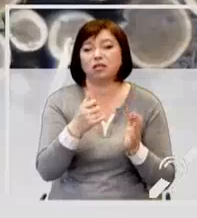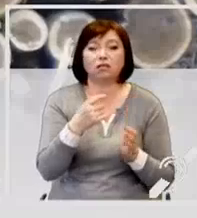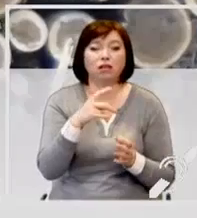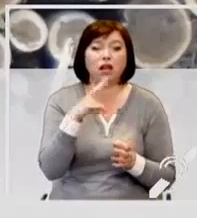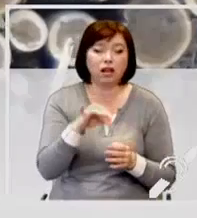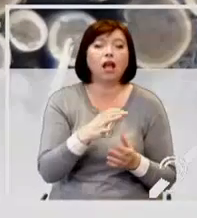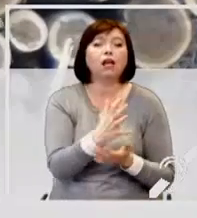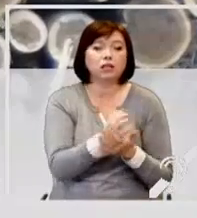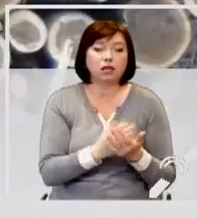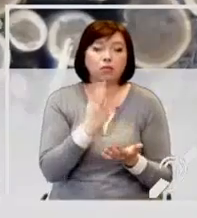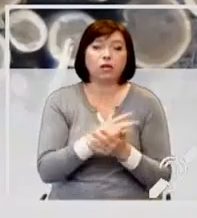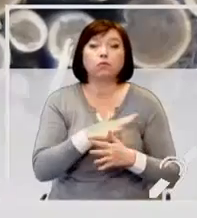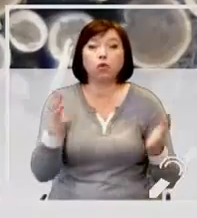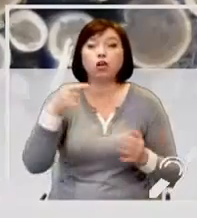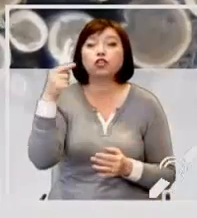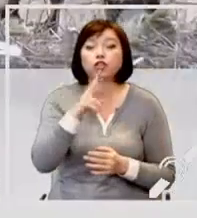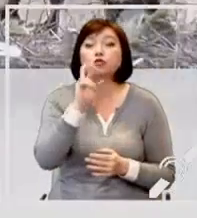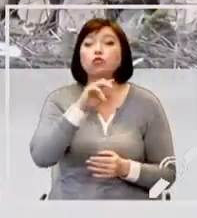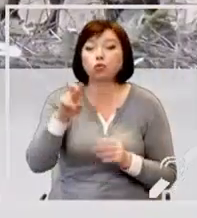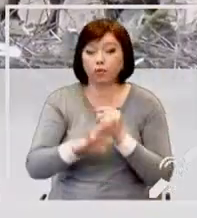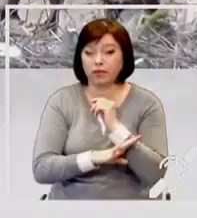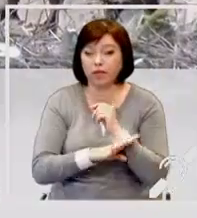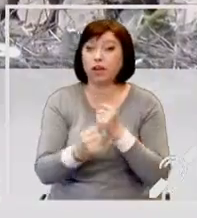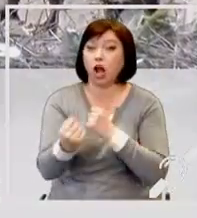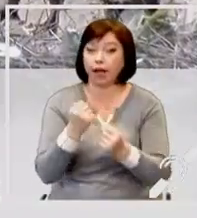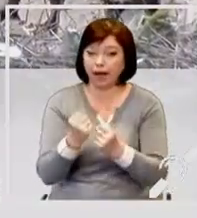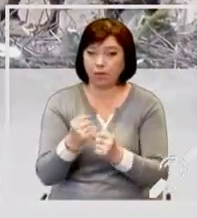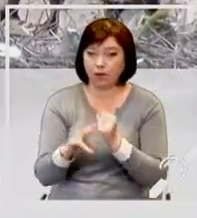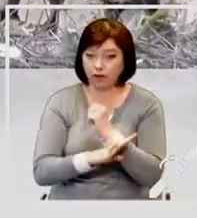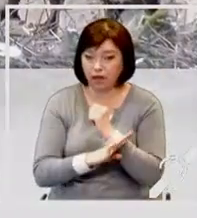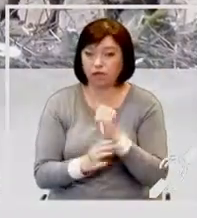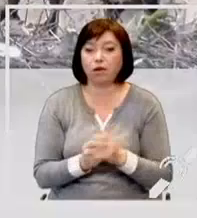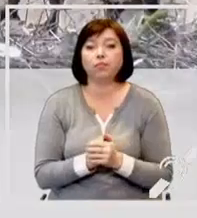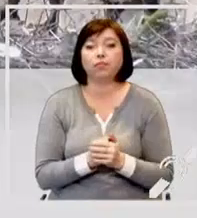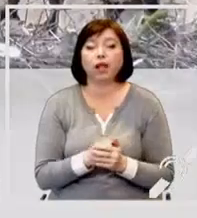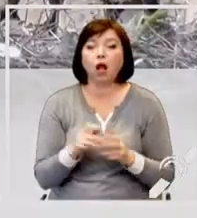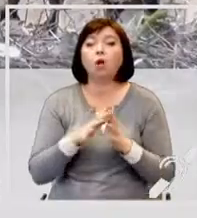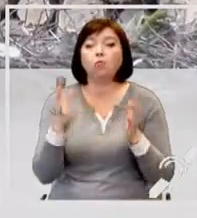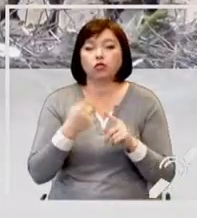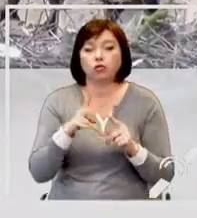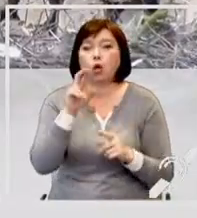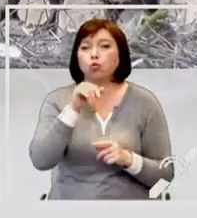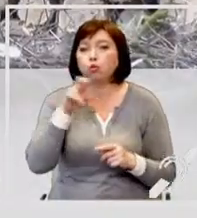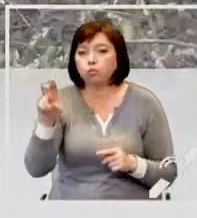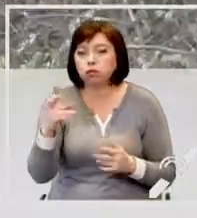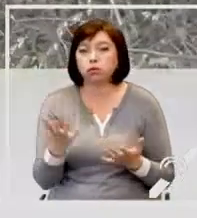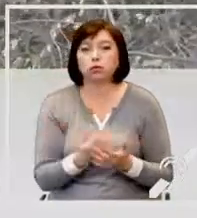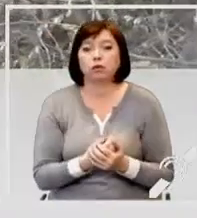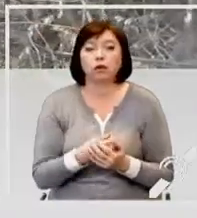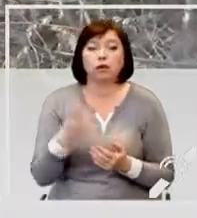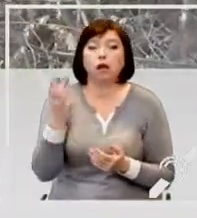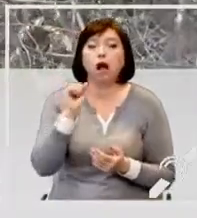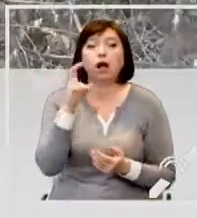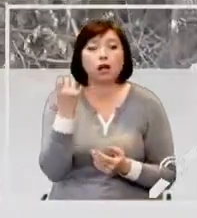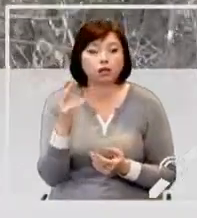în stoc peste 1000 de metri steri, specii tari. Majoritatea sunt stejar și